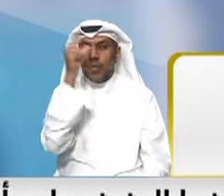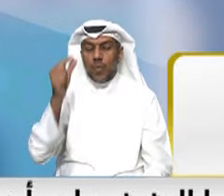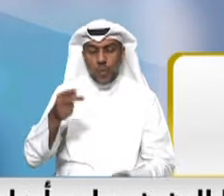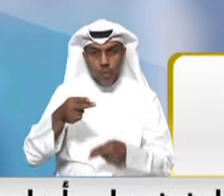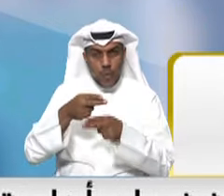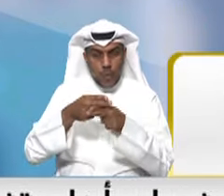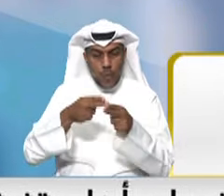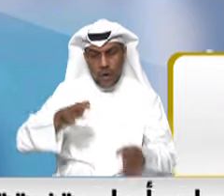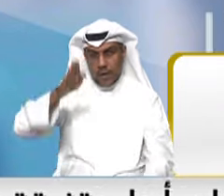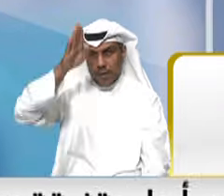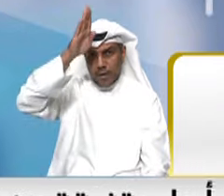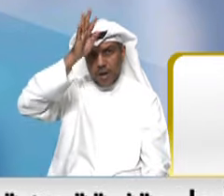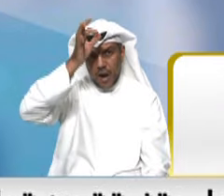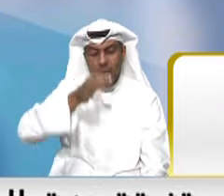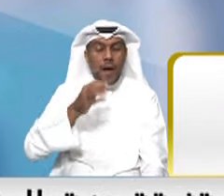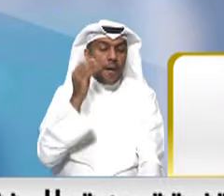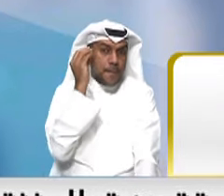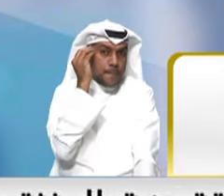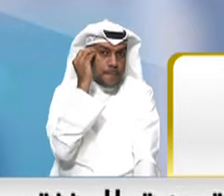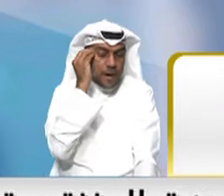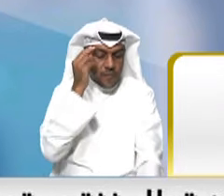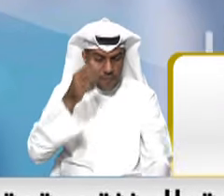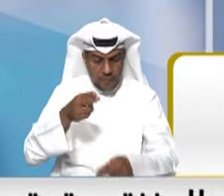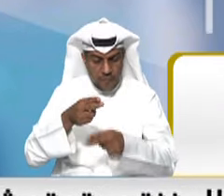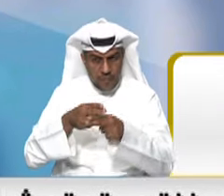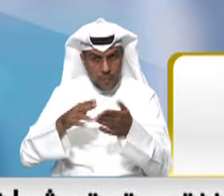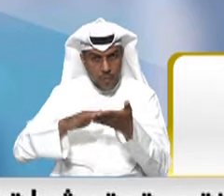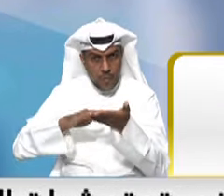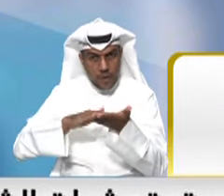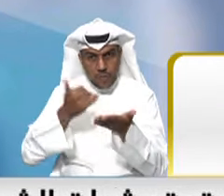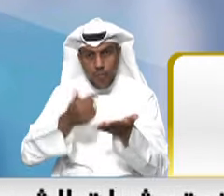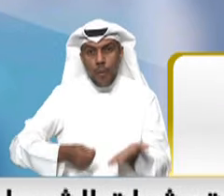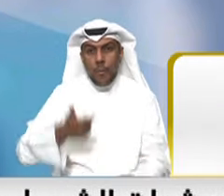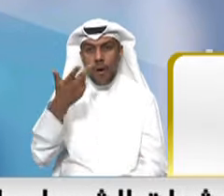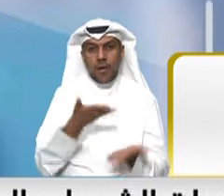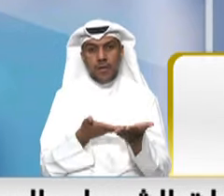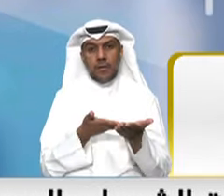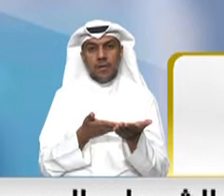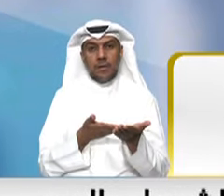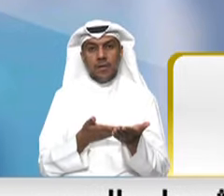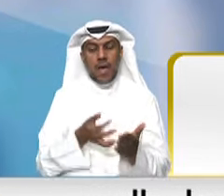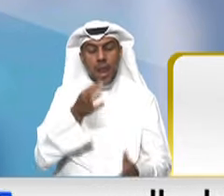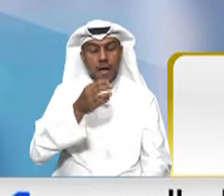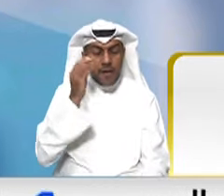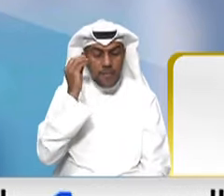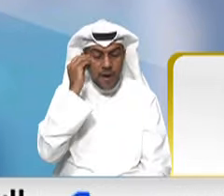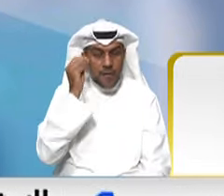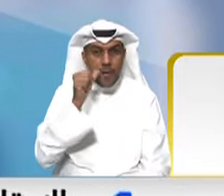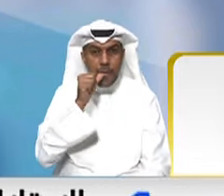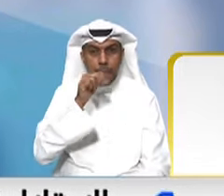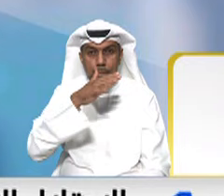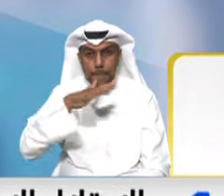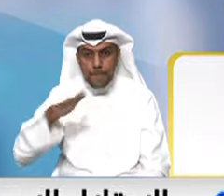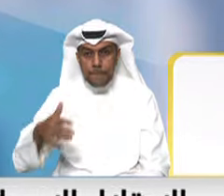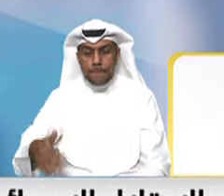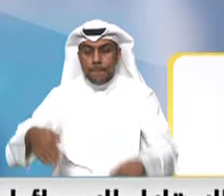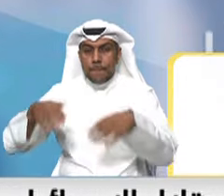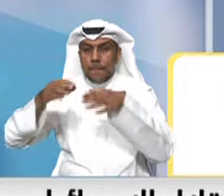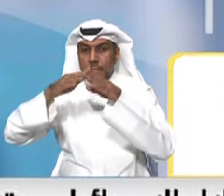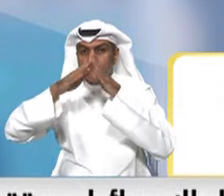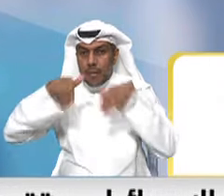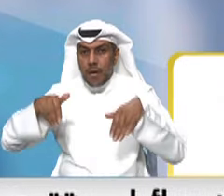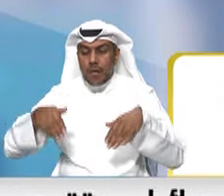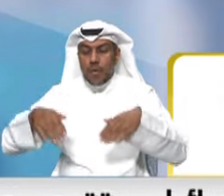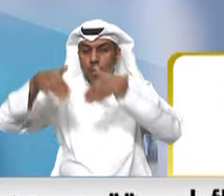على وجوب احترام سيادة دولة الكويت على إقليمها البري والبحري وفقا لما ورد في